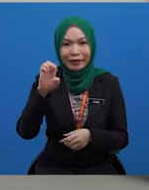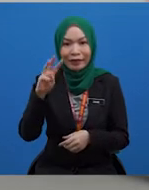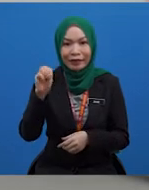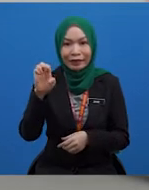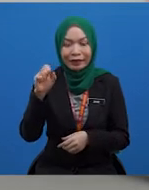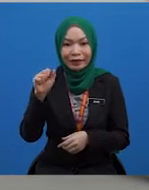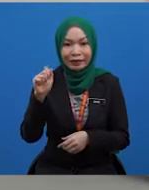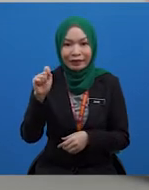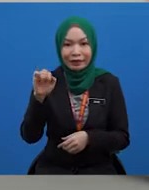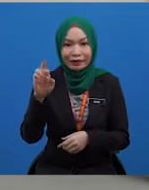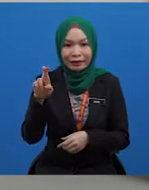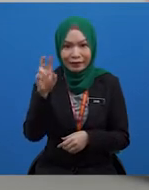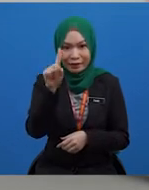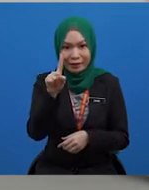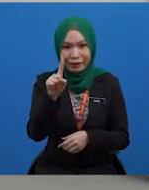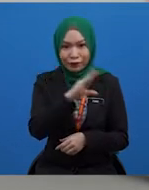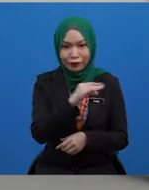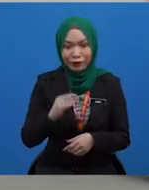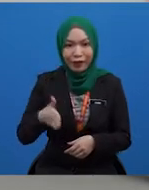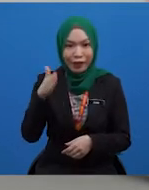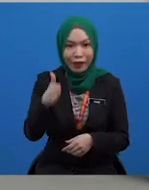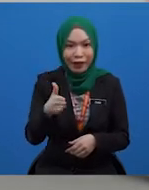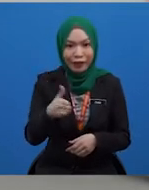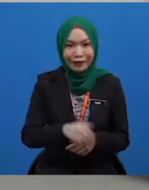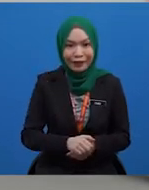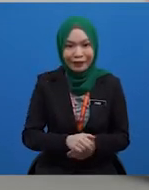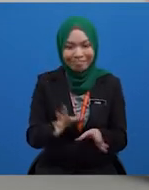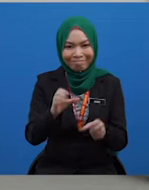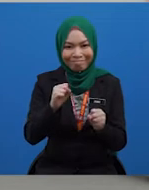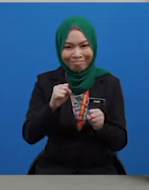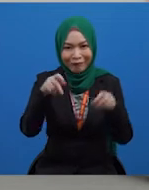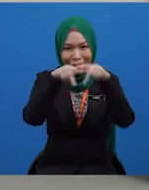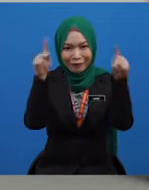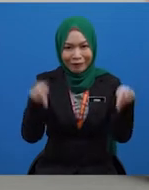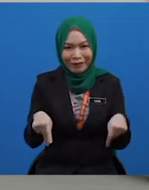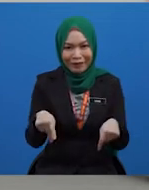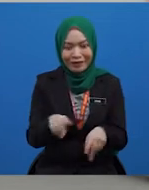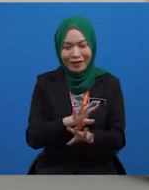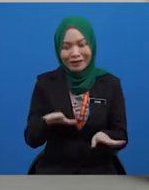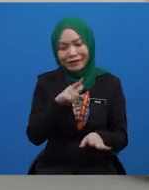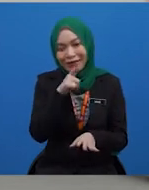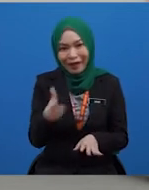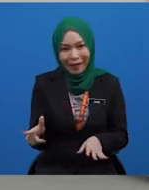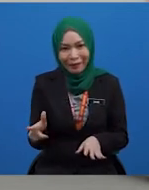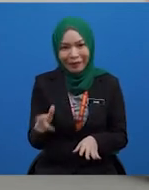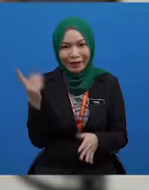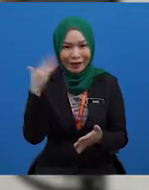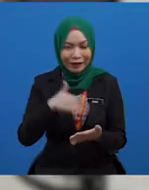di mana yang bakal akan menduduki peperiksaan tak lama lagi nanti.